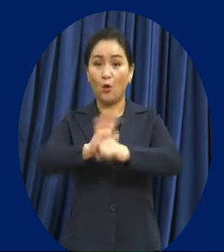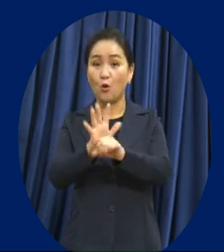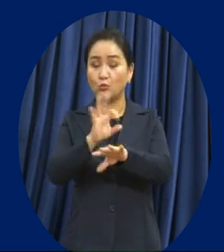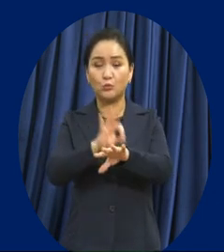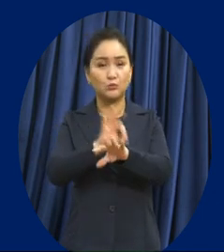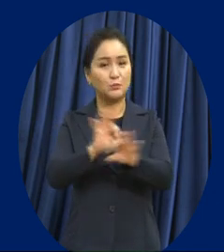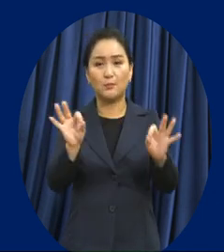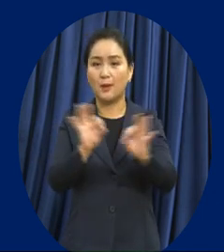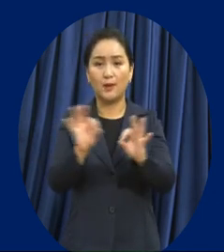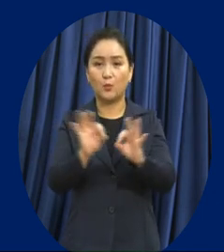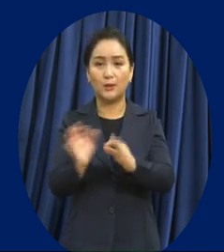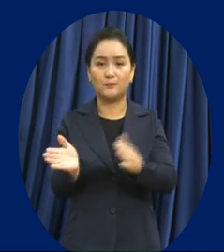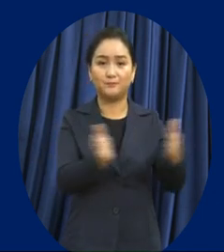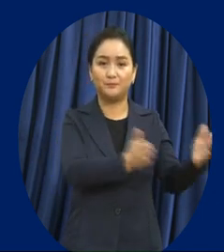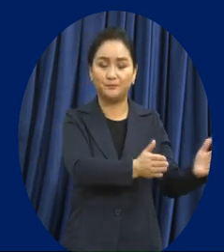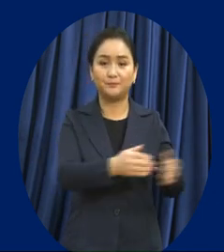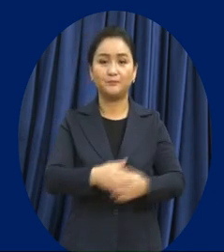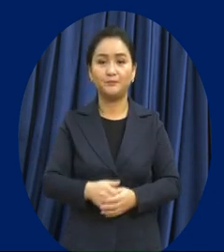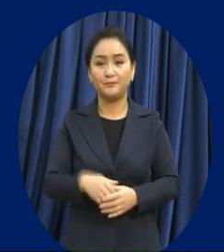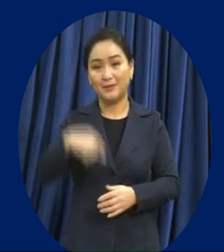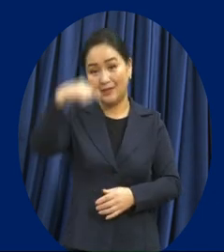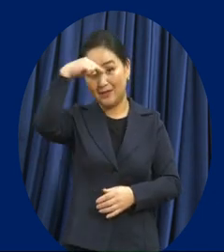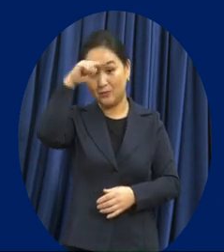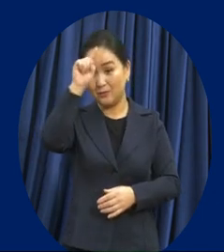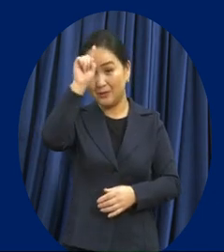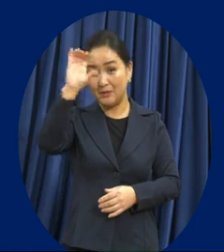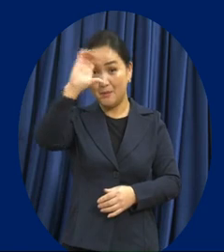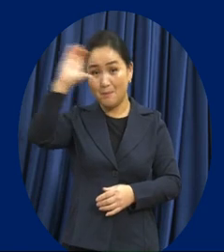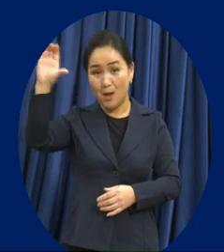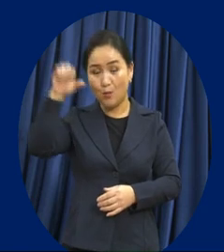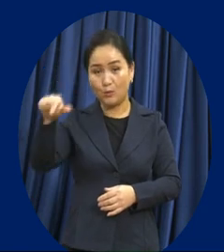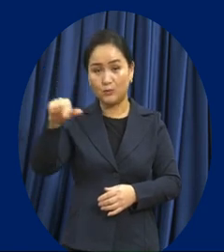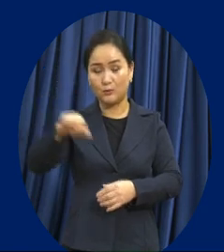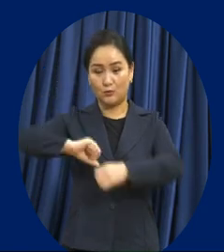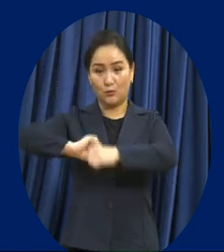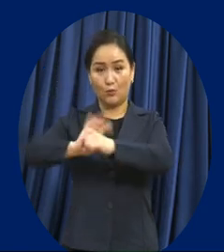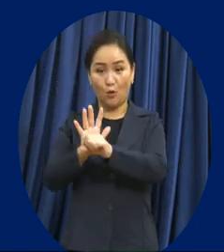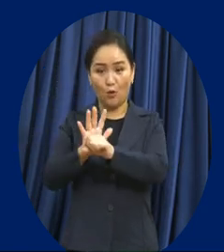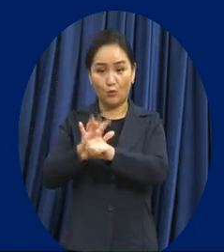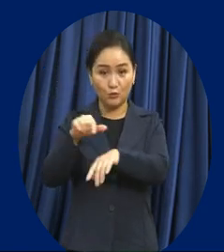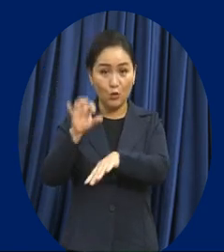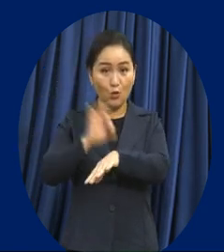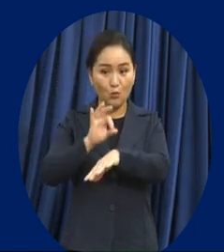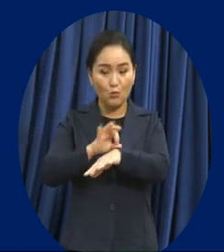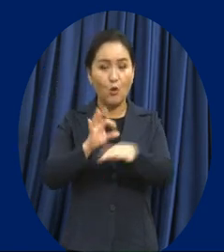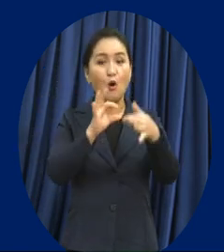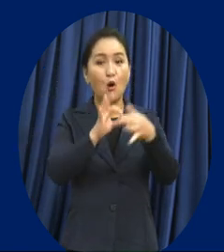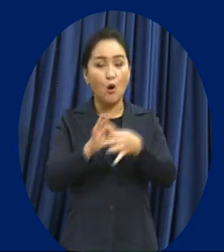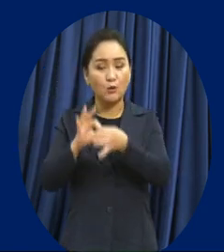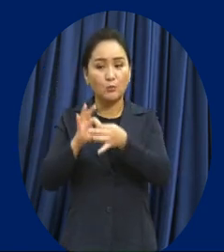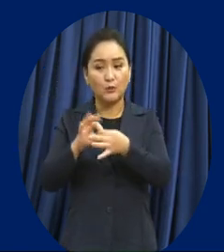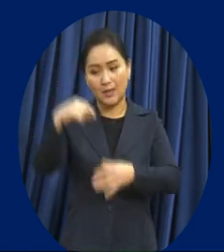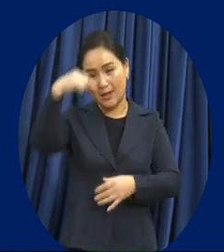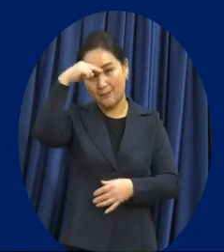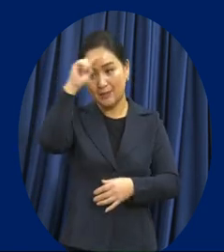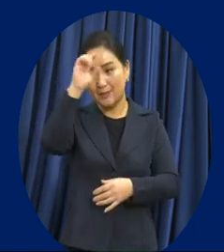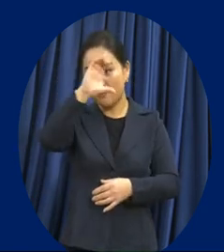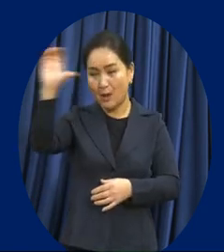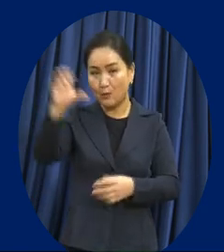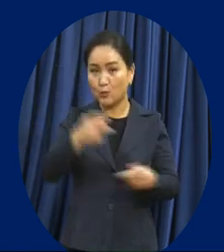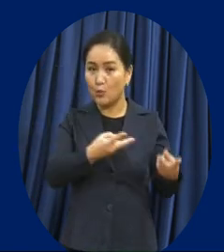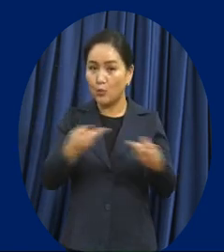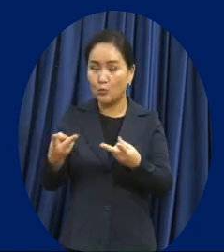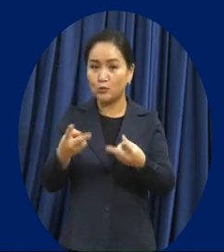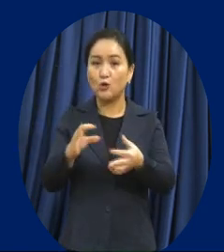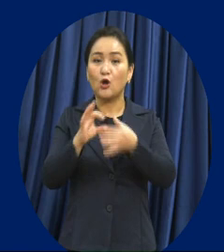коронавирус илрээгүй байна. За, эрүүл мэндийн байгууллагуудад коронавирустай холбоотой болон эмнэлэг үйлчилгээтэй